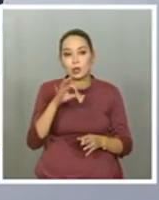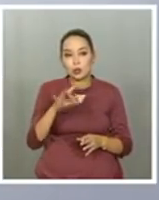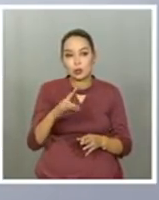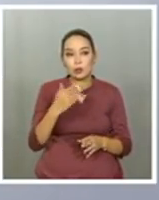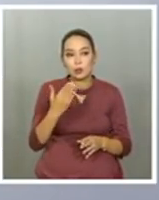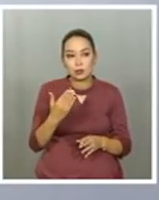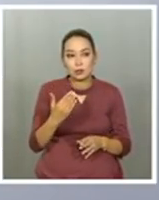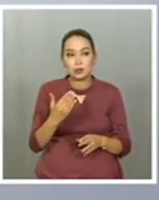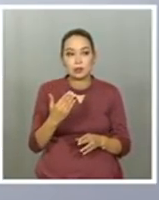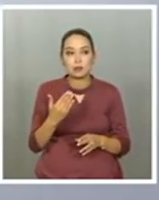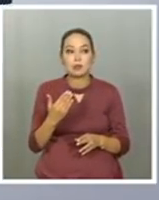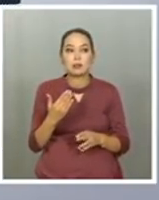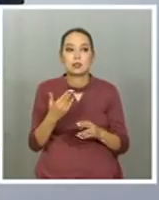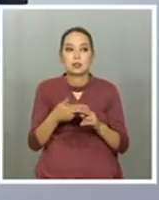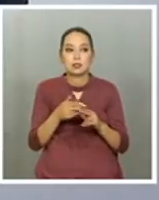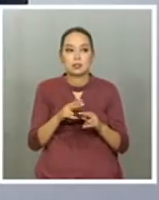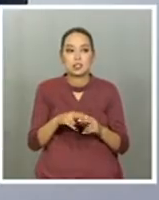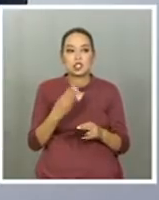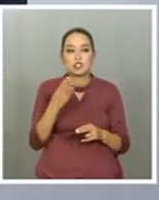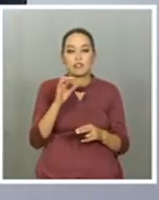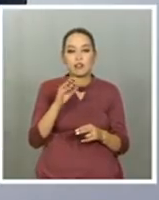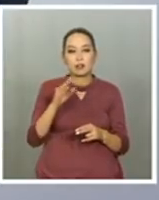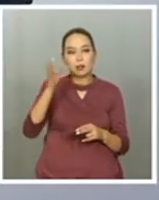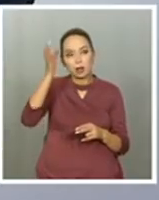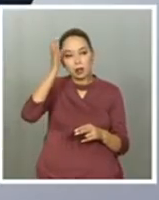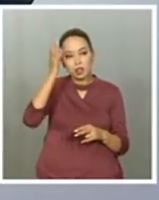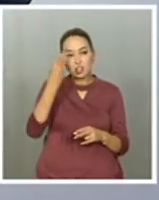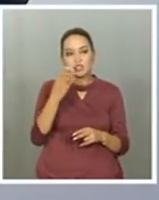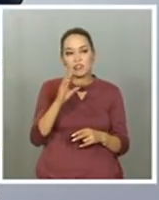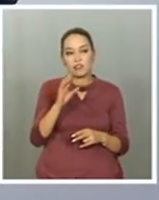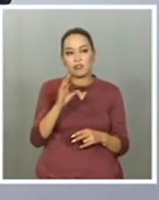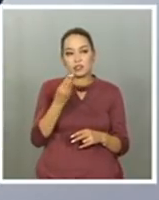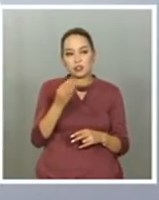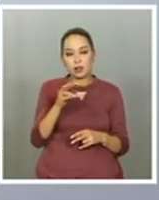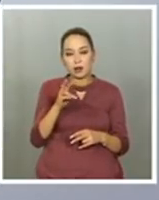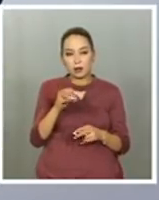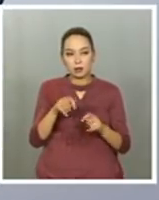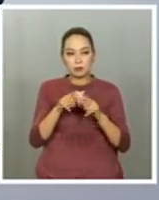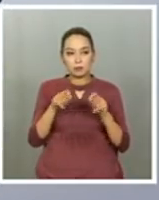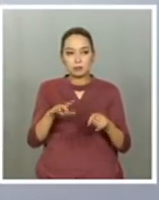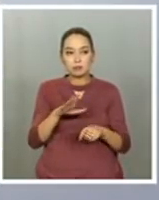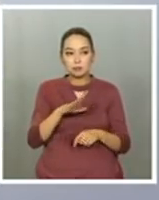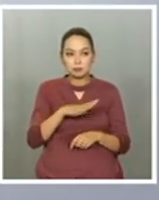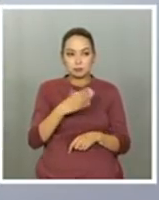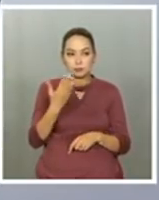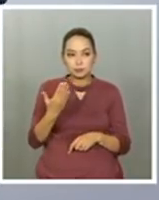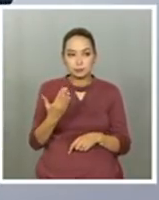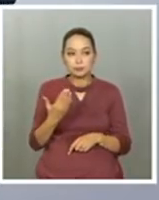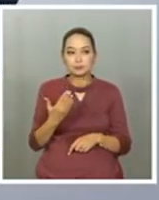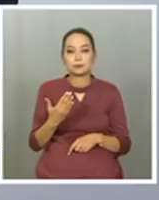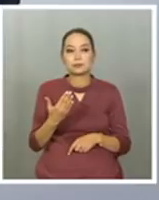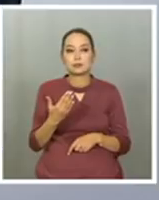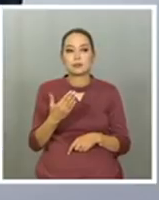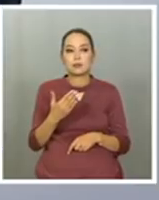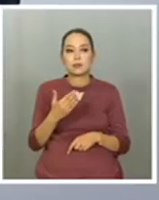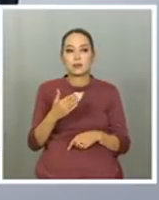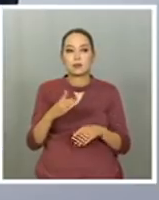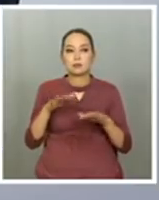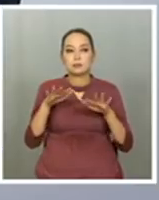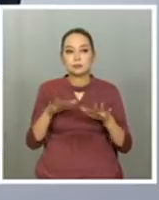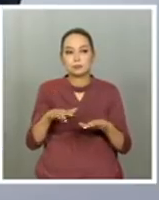швед ғалымы Шелле ашқан. Хлор периодтық жүйеде C 7-ші топта және 3-ші периодта